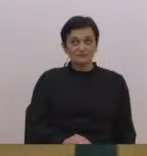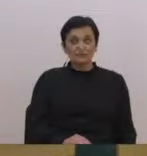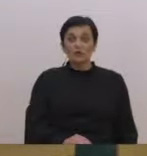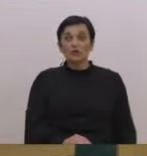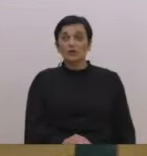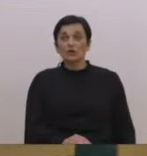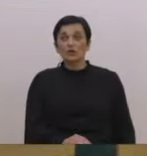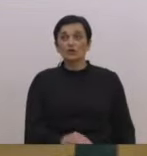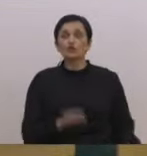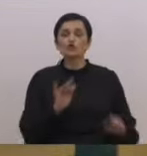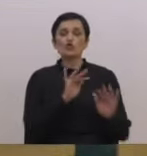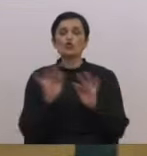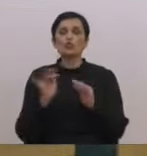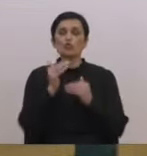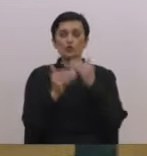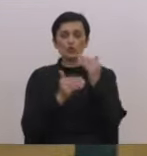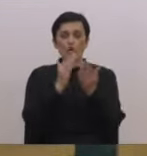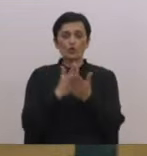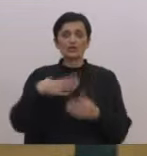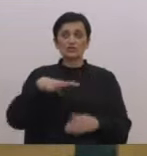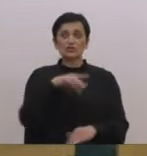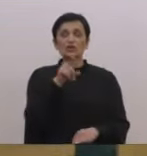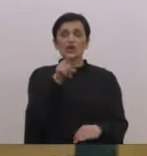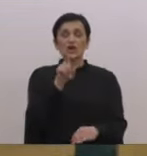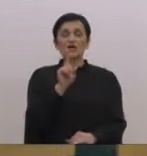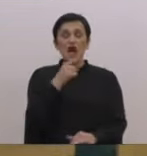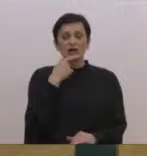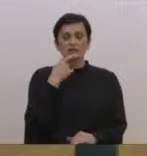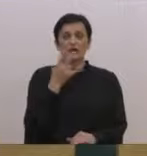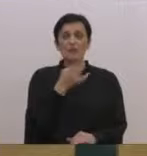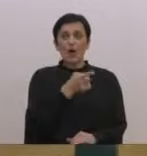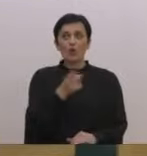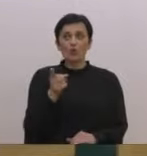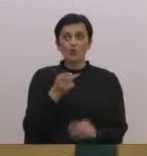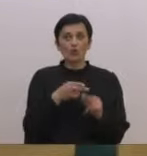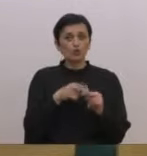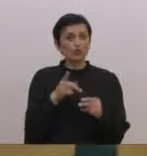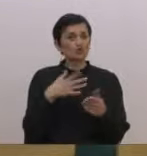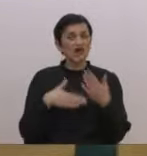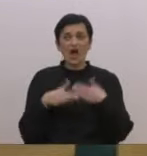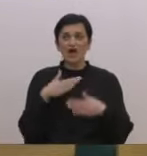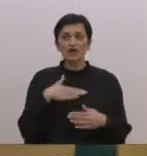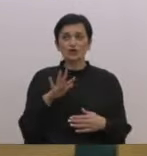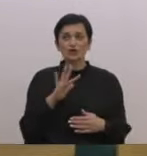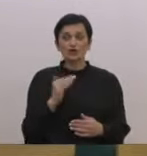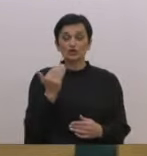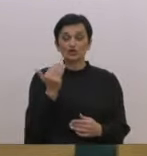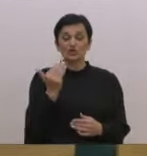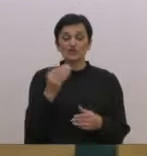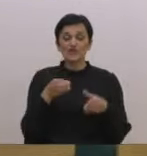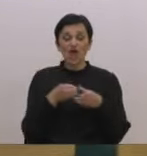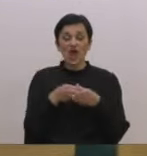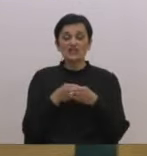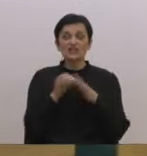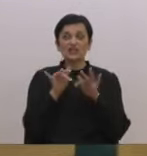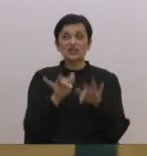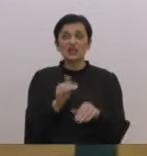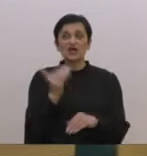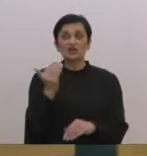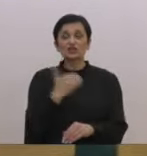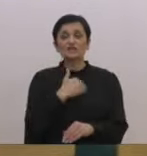ხელშესახები პროგრესი. თქვენ რა თქმა უნდა ეს არ გიხარიათ, იმიტომ რომ თქვენი კამპანიას, თქვენი